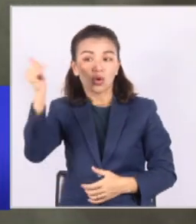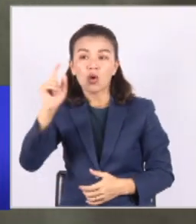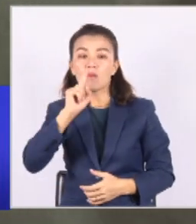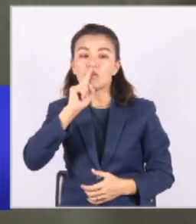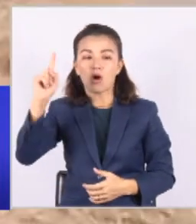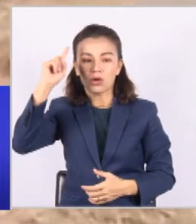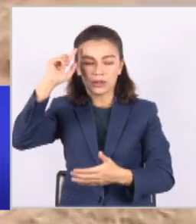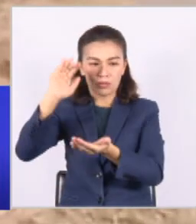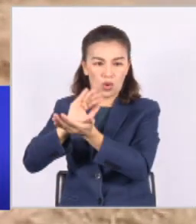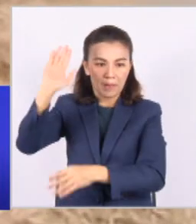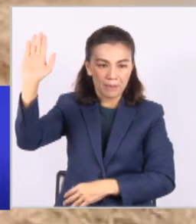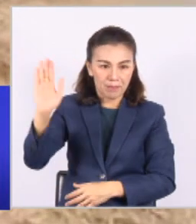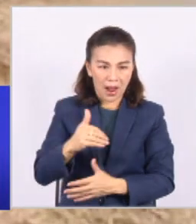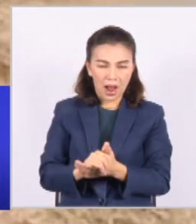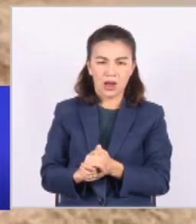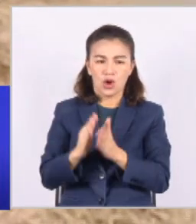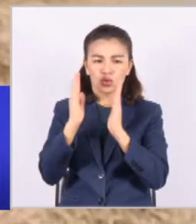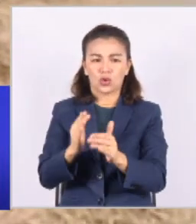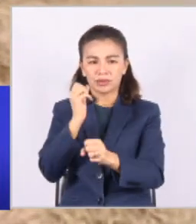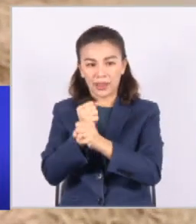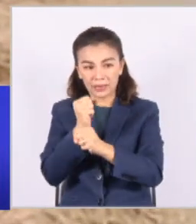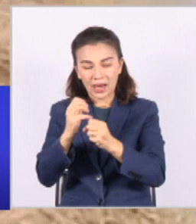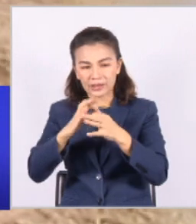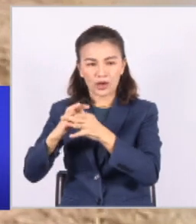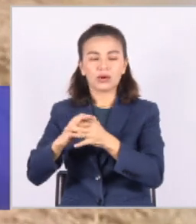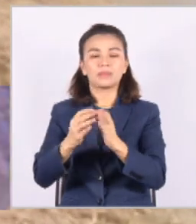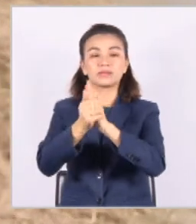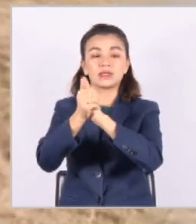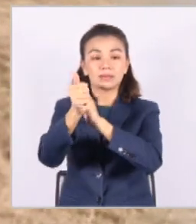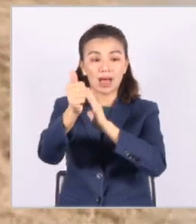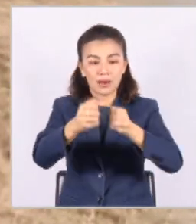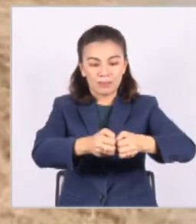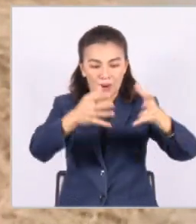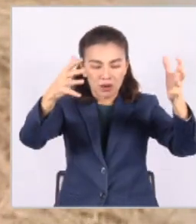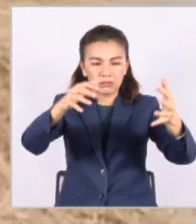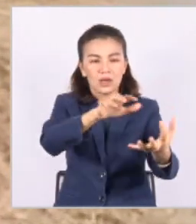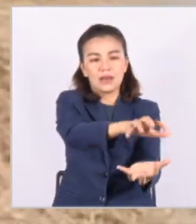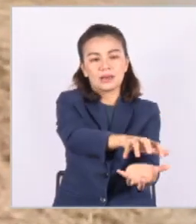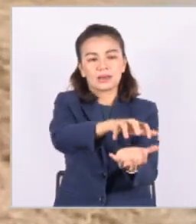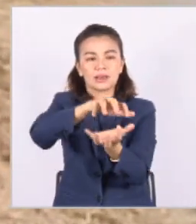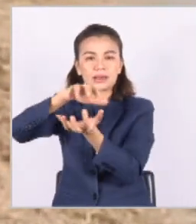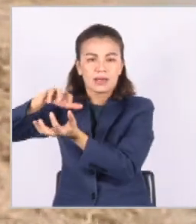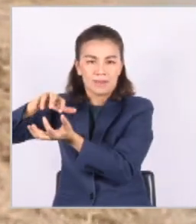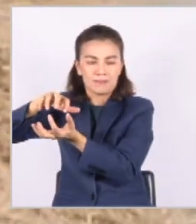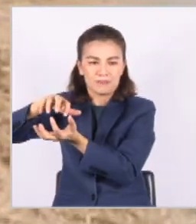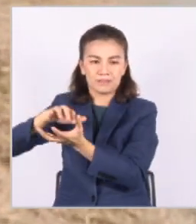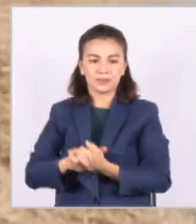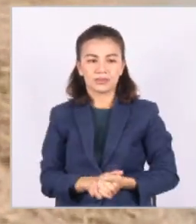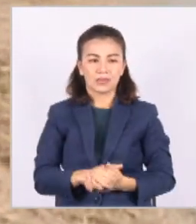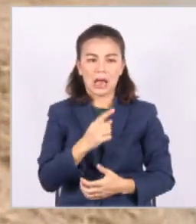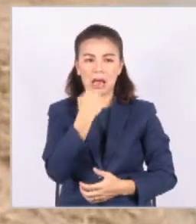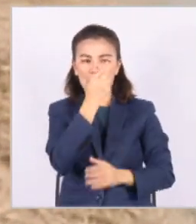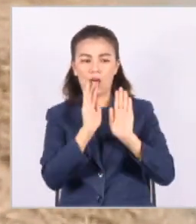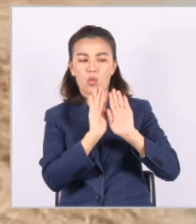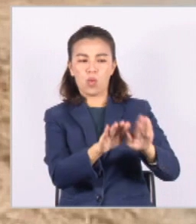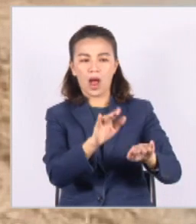านไปยังชุด EOD จังหวัดนครสวรรค์มาเก็บกู้ออกไปนะคะคืออย่างที่บอกเนี่ยนะว่าไม่รู้ว่าใครเอามาวางทิ้งเอา